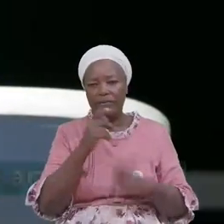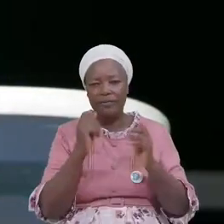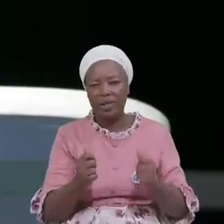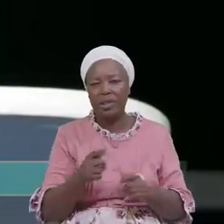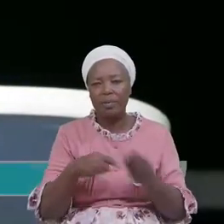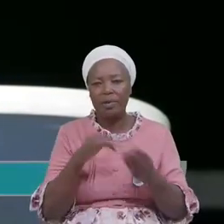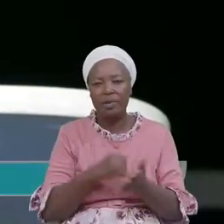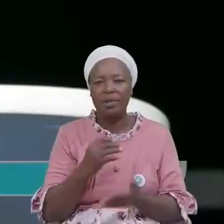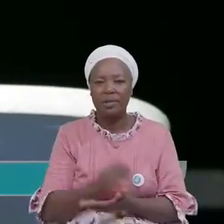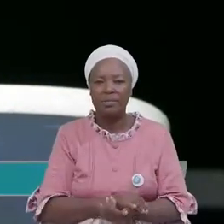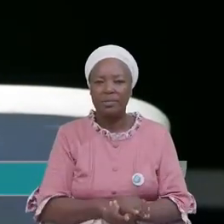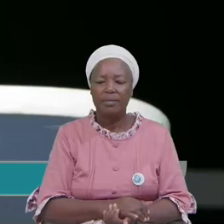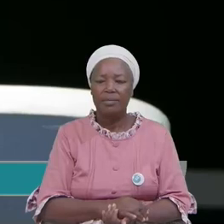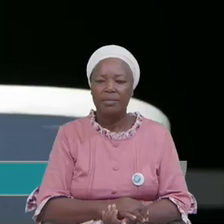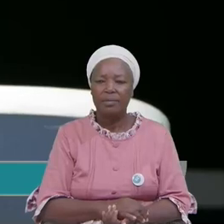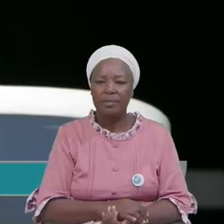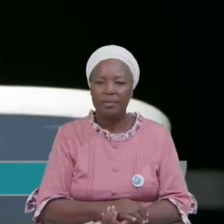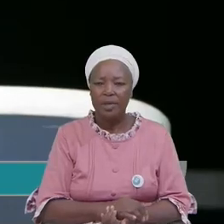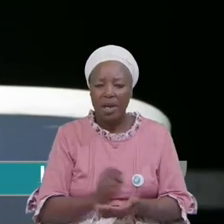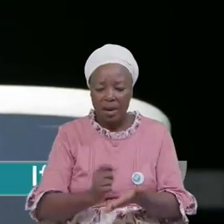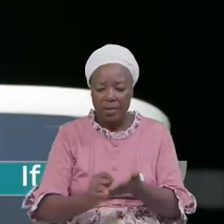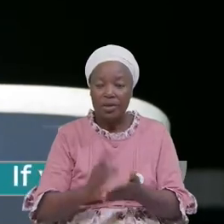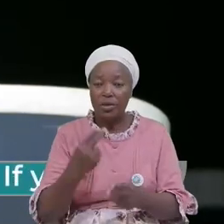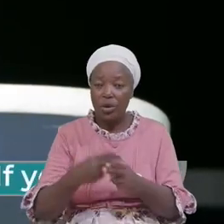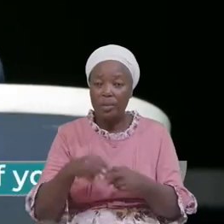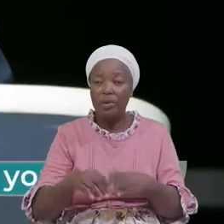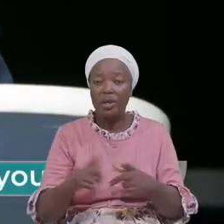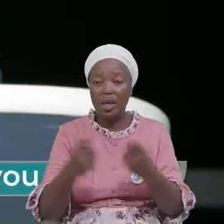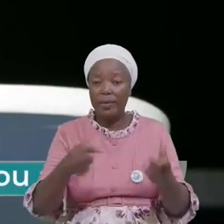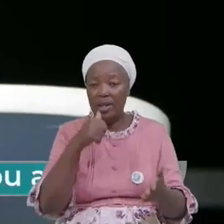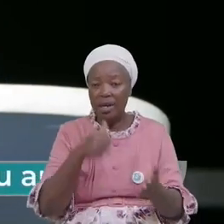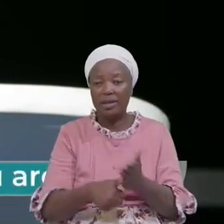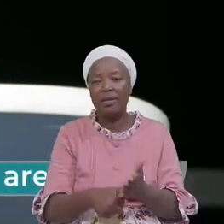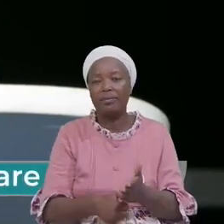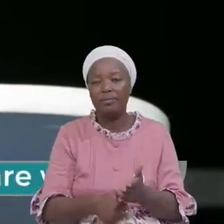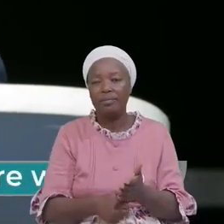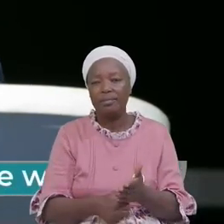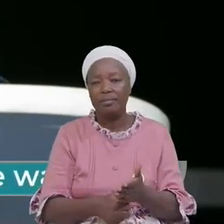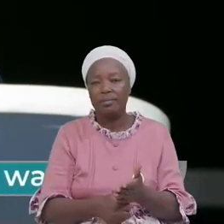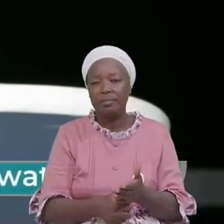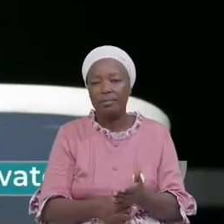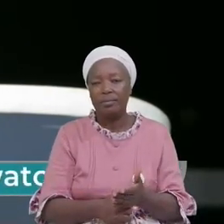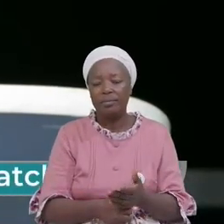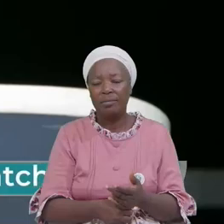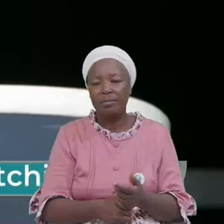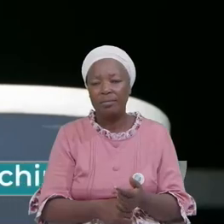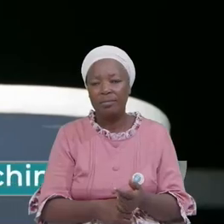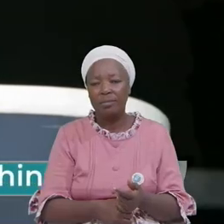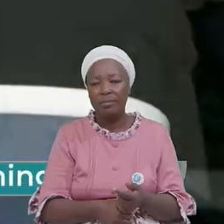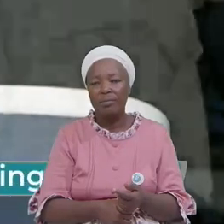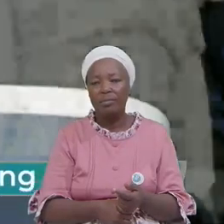Donc partout dans nos nations, dans nos états, dans nos régions, dans nos groupes, dans nos districts, dans nos